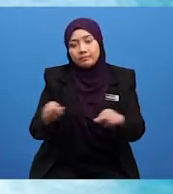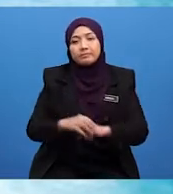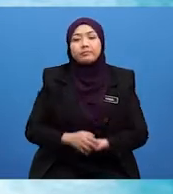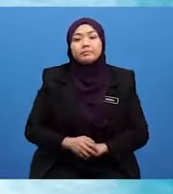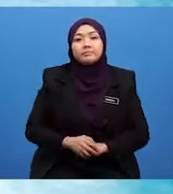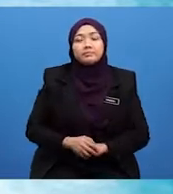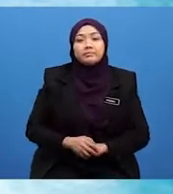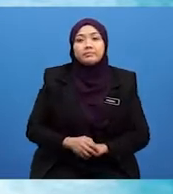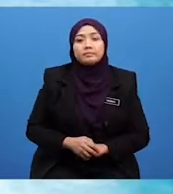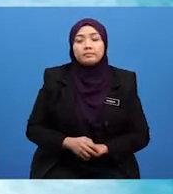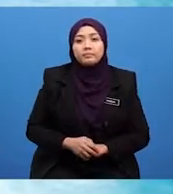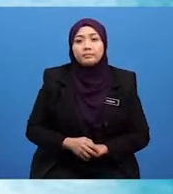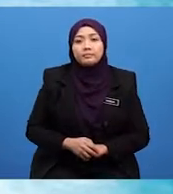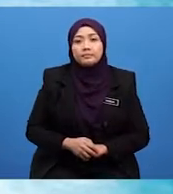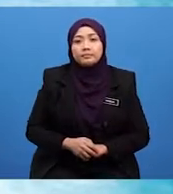Pandai murid-murid.